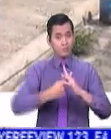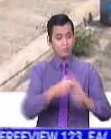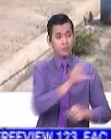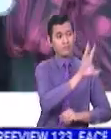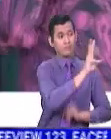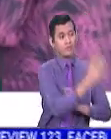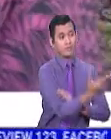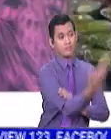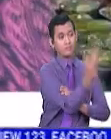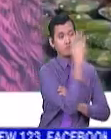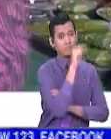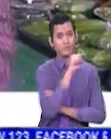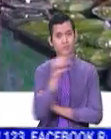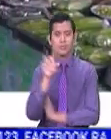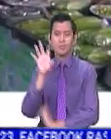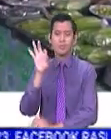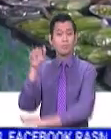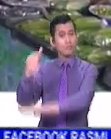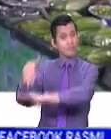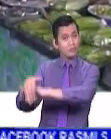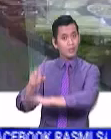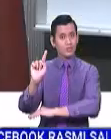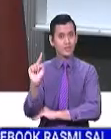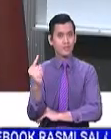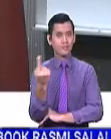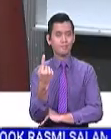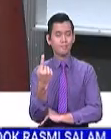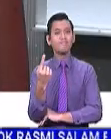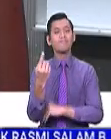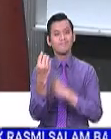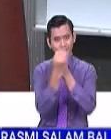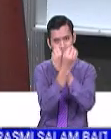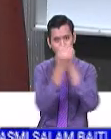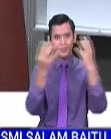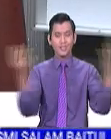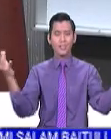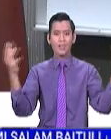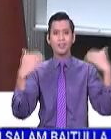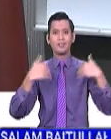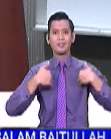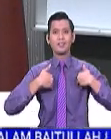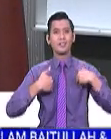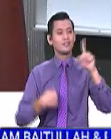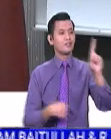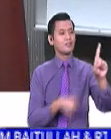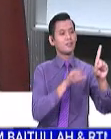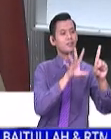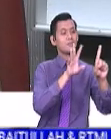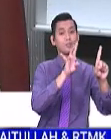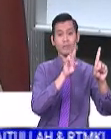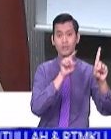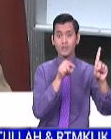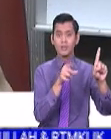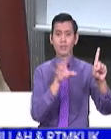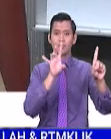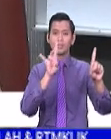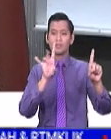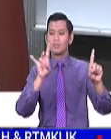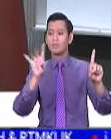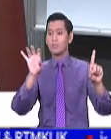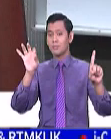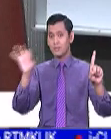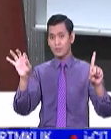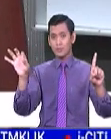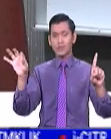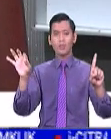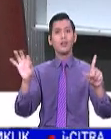pukul enam pagi hingga 9 malam saja beliau turut memaklumkan seramai 150 779